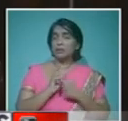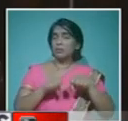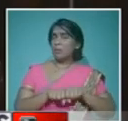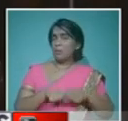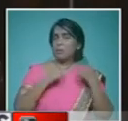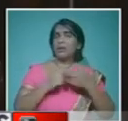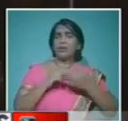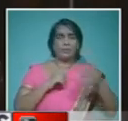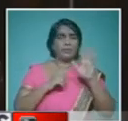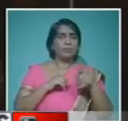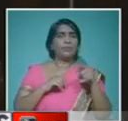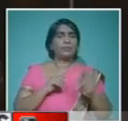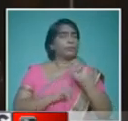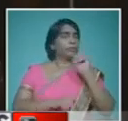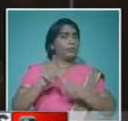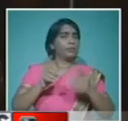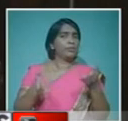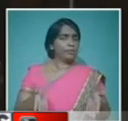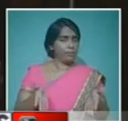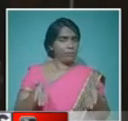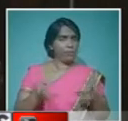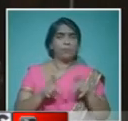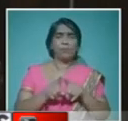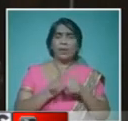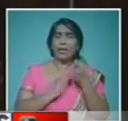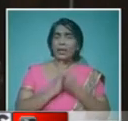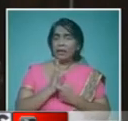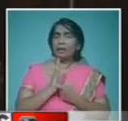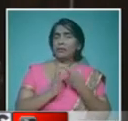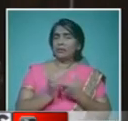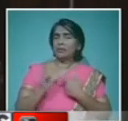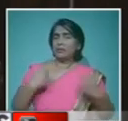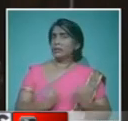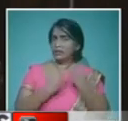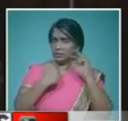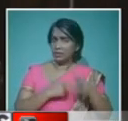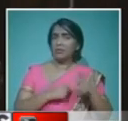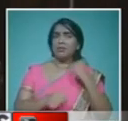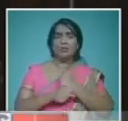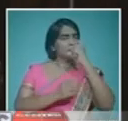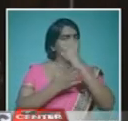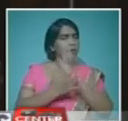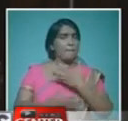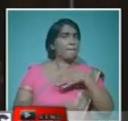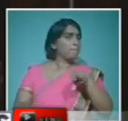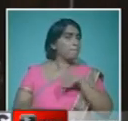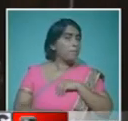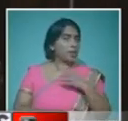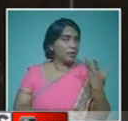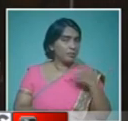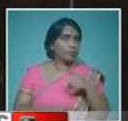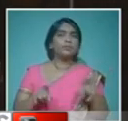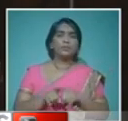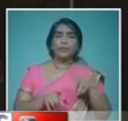කඩාවැටෙන තැනට පත්තර. ඉතින් පාර්ලිමේන්තුව විදියට මේ නීති ආධිපත්‍යයට අභියෝග කරන ආණ්ඩුක්‍රම ව්‍යවස්ථාව පිළිගන්නේ නැහැ කියන